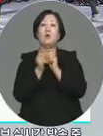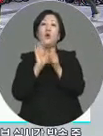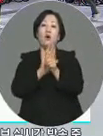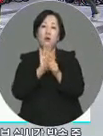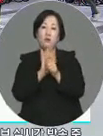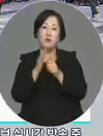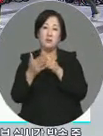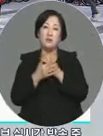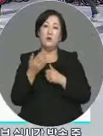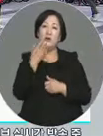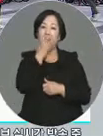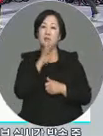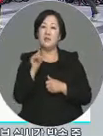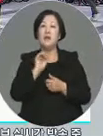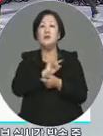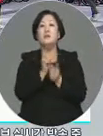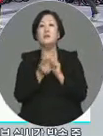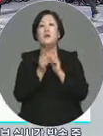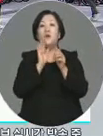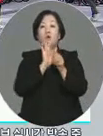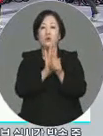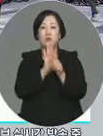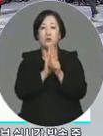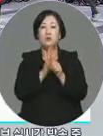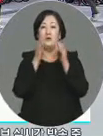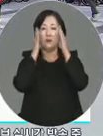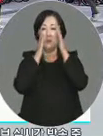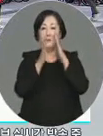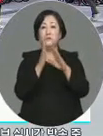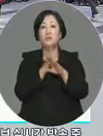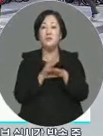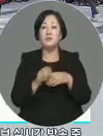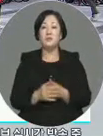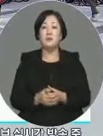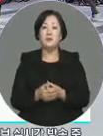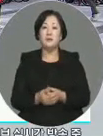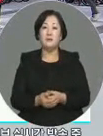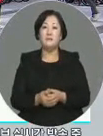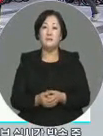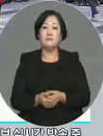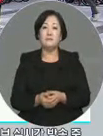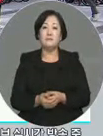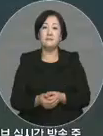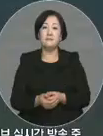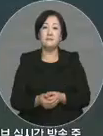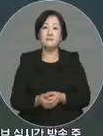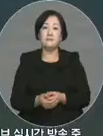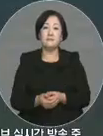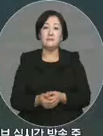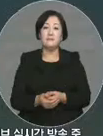응원했고, 비장애인들은 물심양면으로 지원에 나서고 있습니다. 전병주 기자입니다.